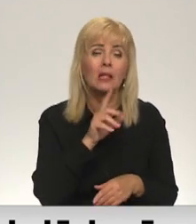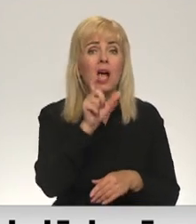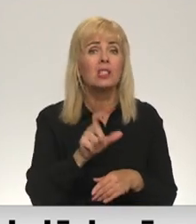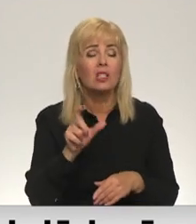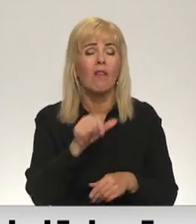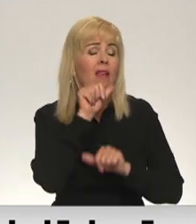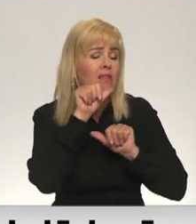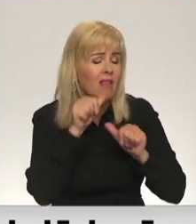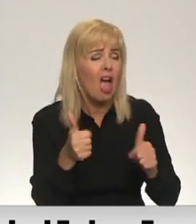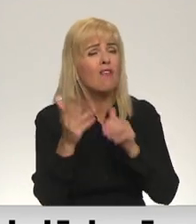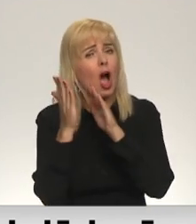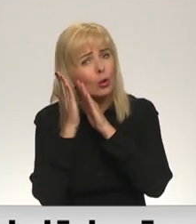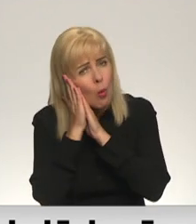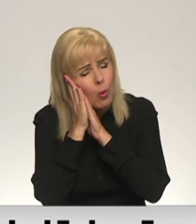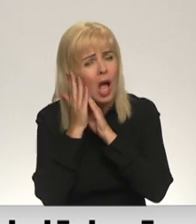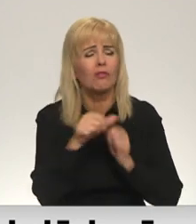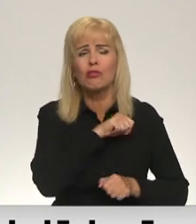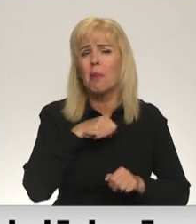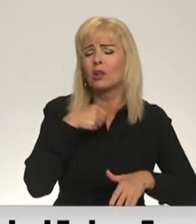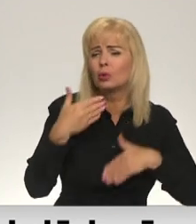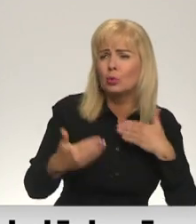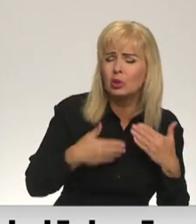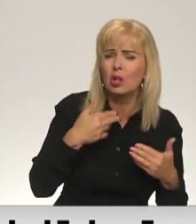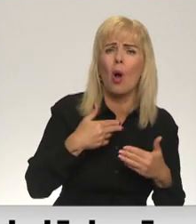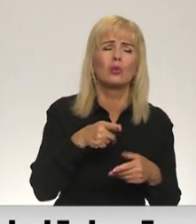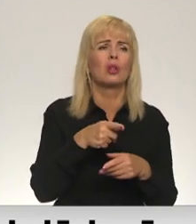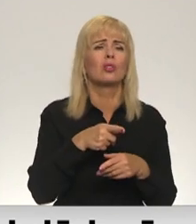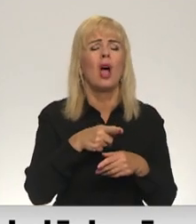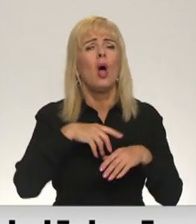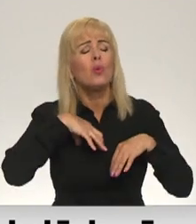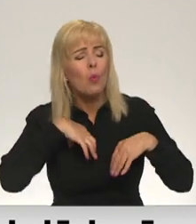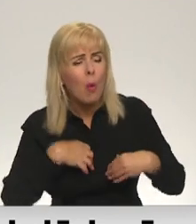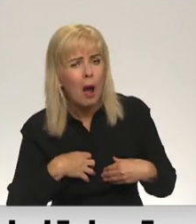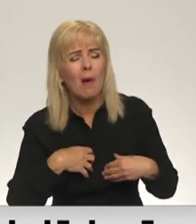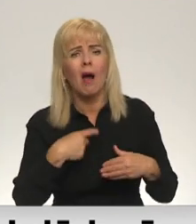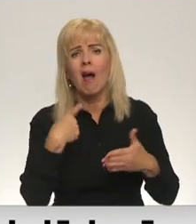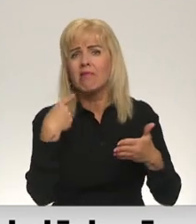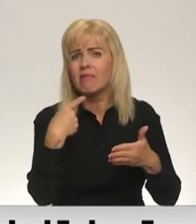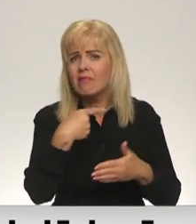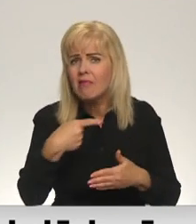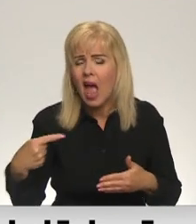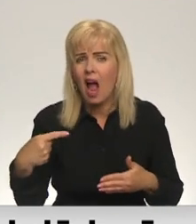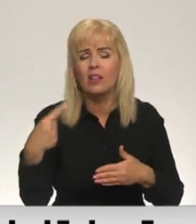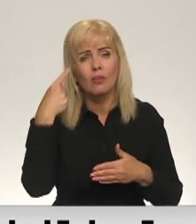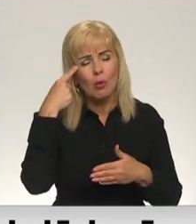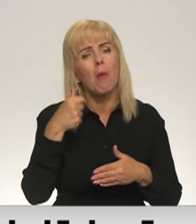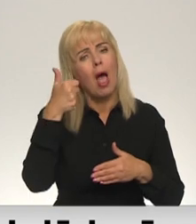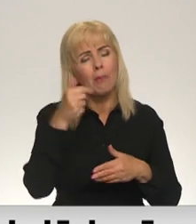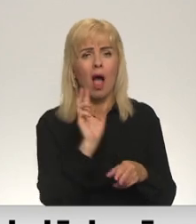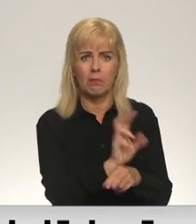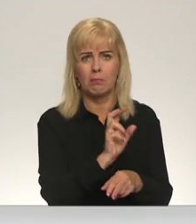neguļ un viņam ir jau trauksme un nemieru sajūta un nomāktība un negatīvas domas, tad tomēr ir jāmeklē psihiatra